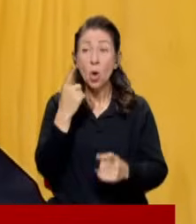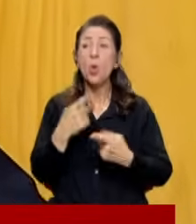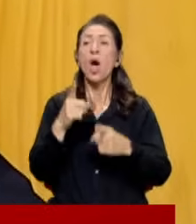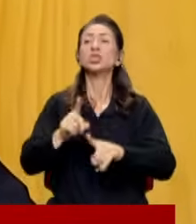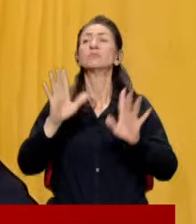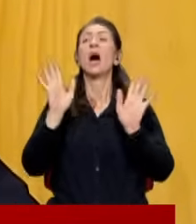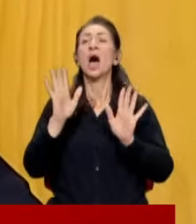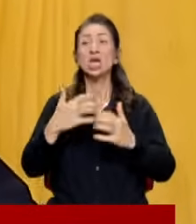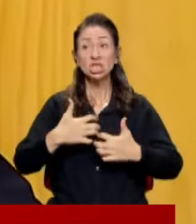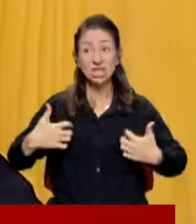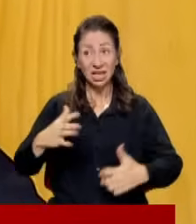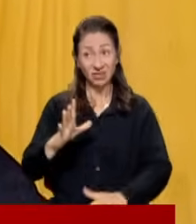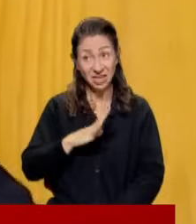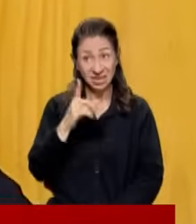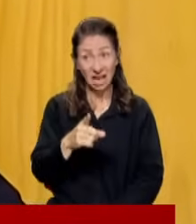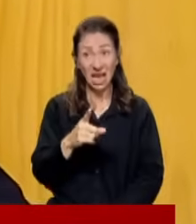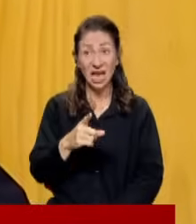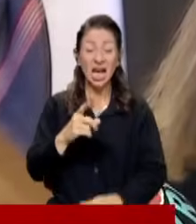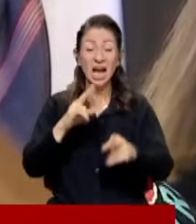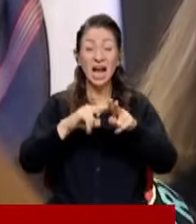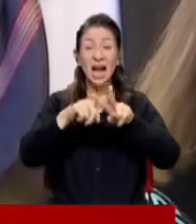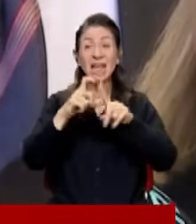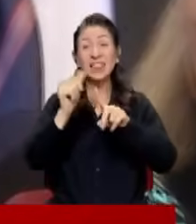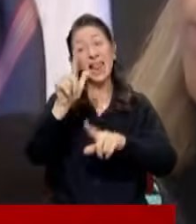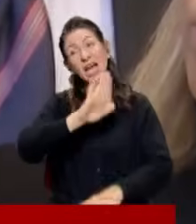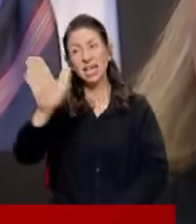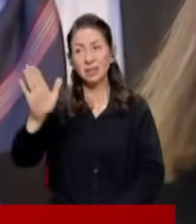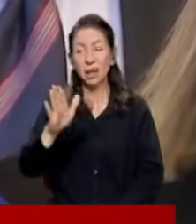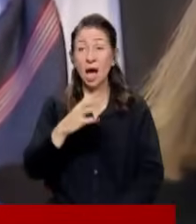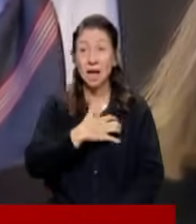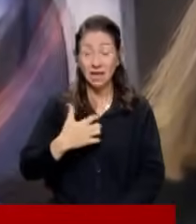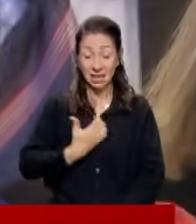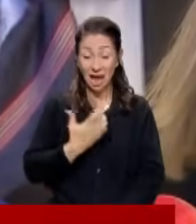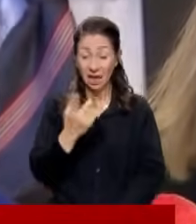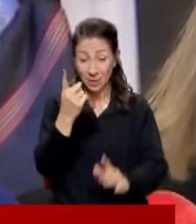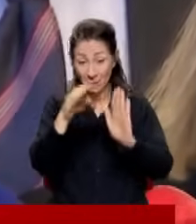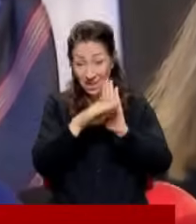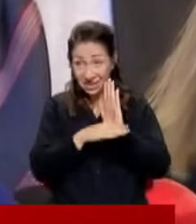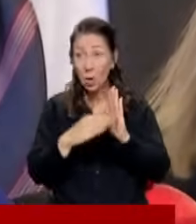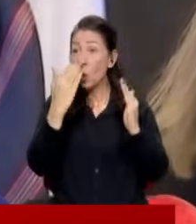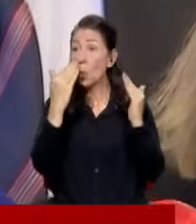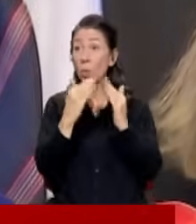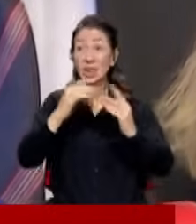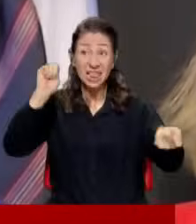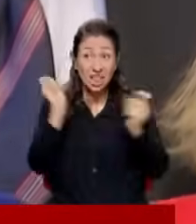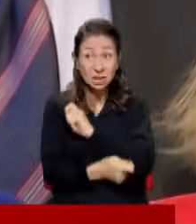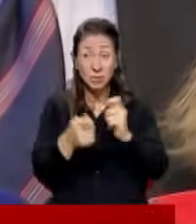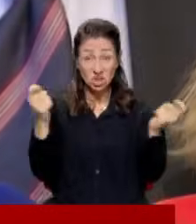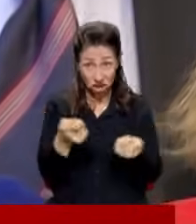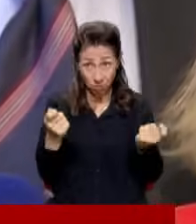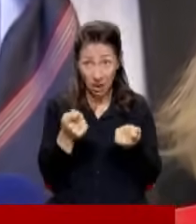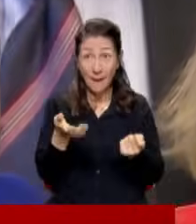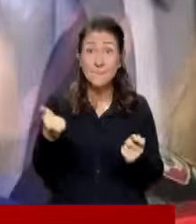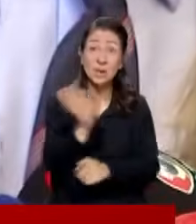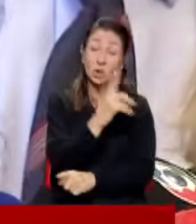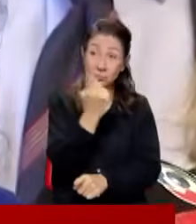uğraşma. Cesaretin varsa Kandil'e git. Anayasanın herhangi bir maddesini usulüne uygun değiştirmeye çalışmak